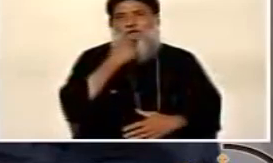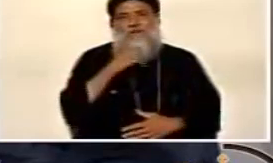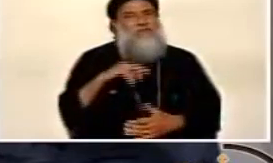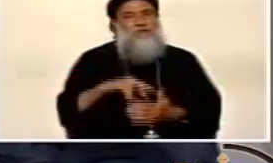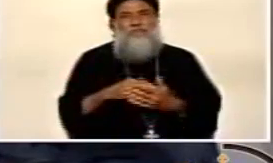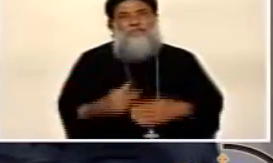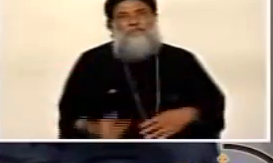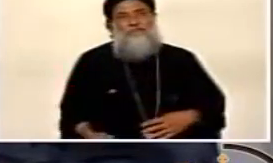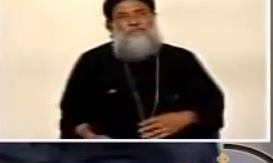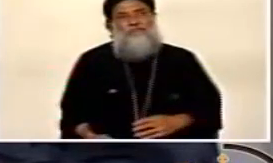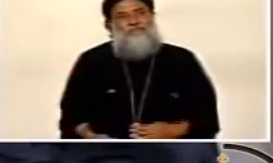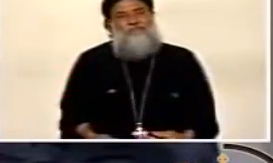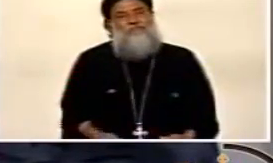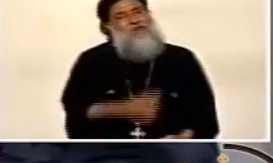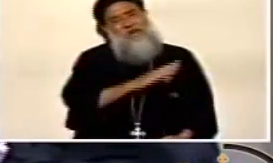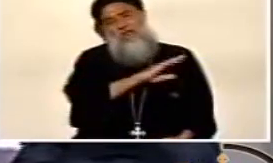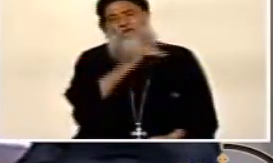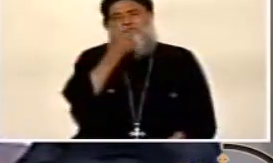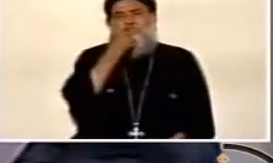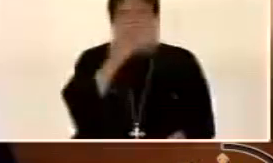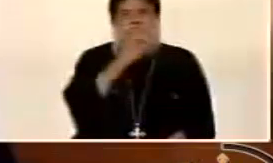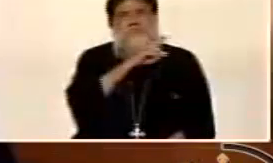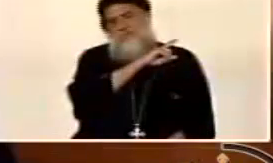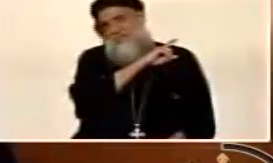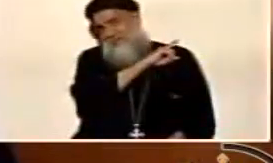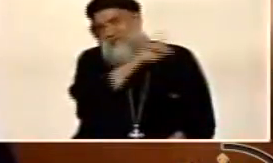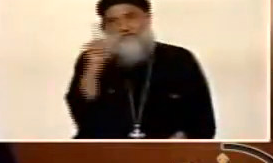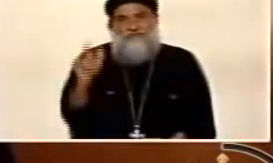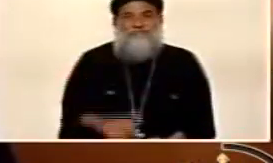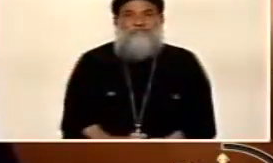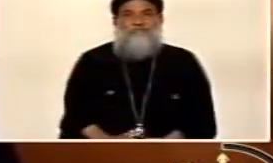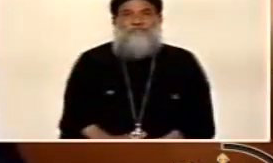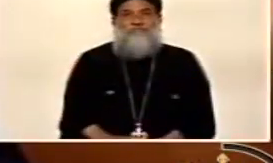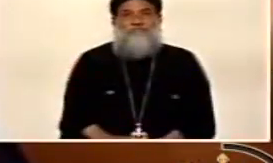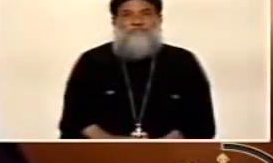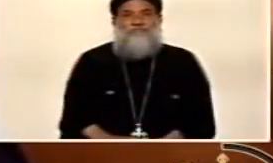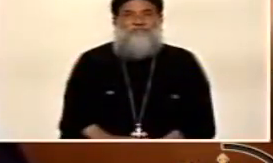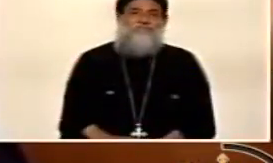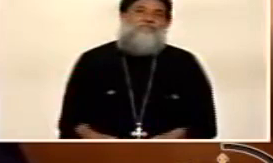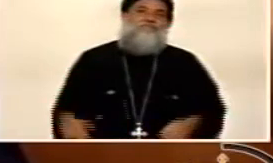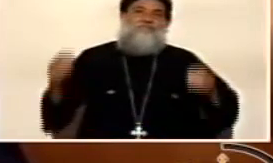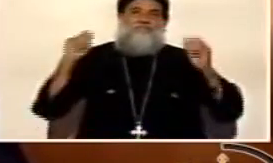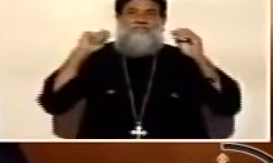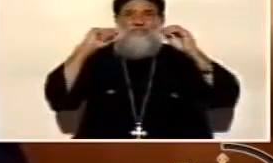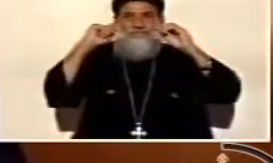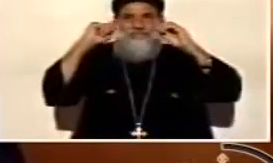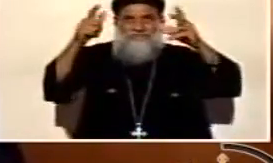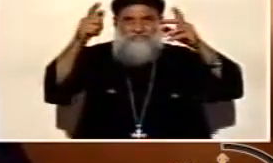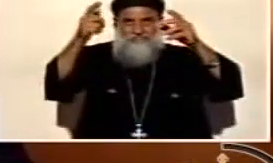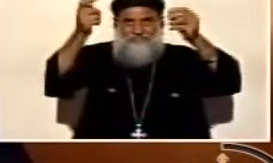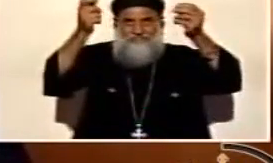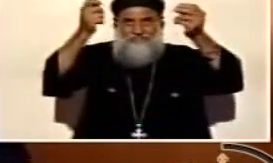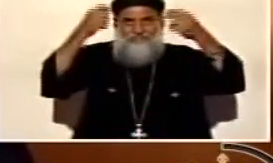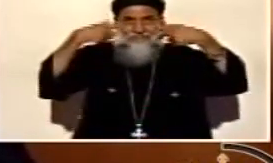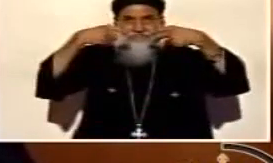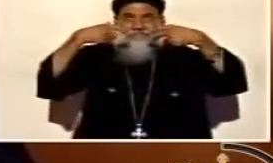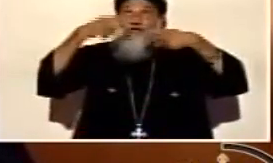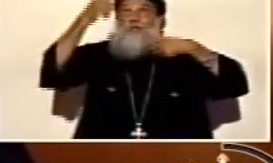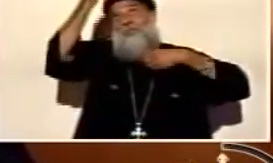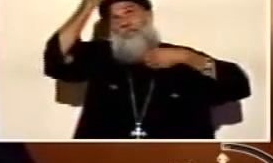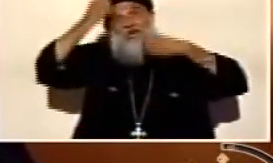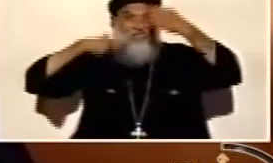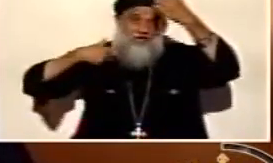إيه؟ لا، ما يقللش، هو دايما يعطي. وقال أعطوا